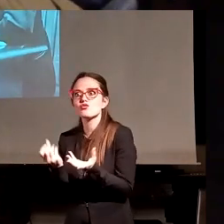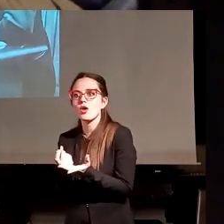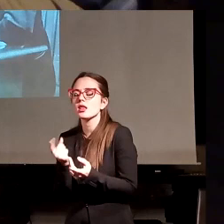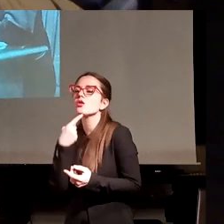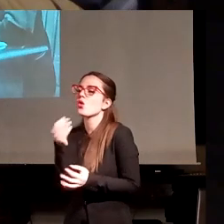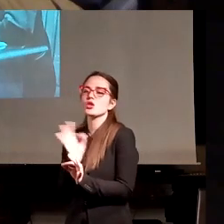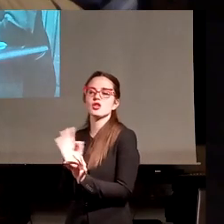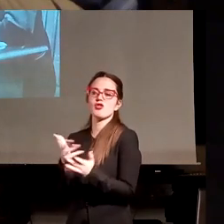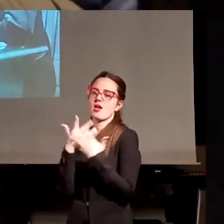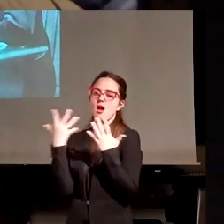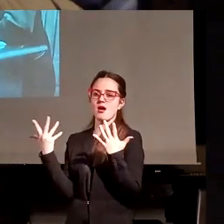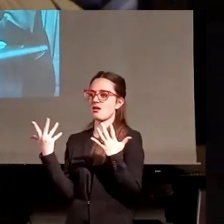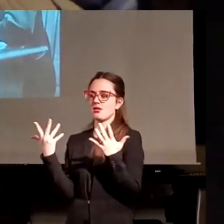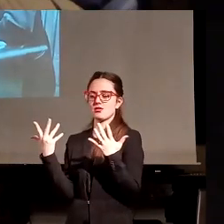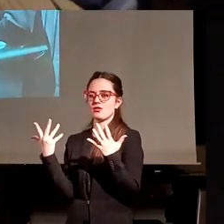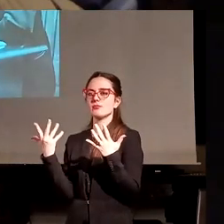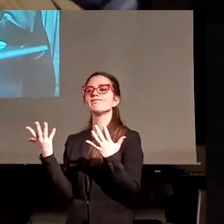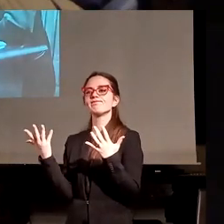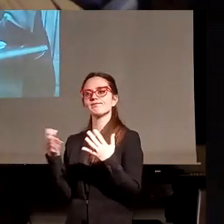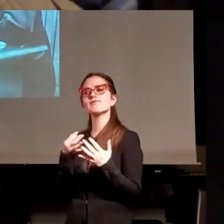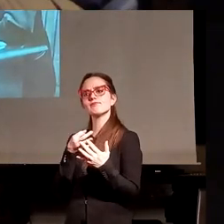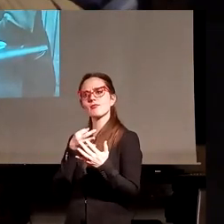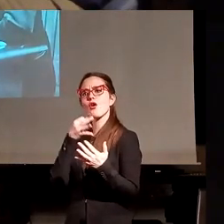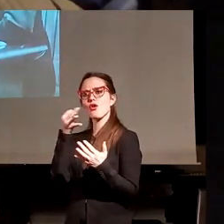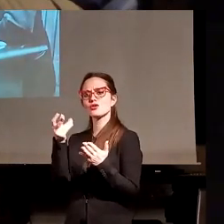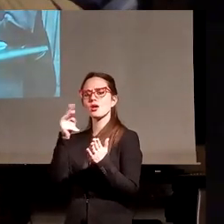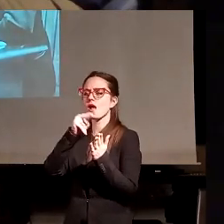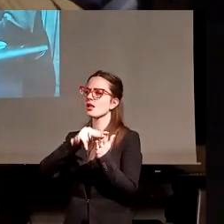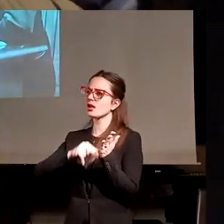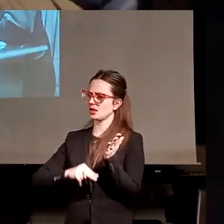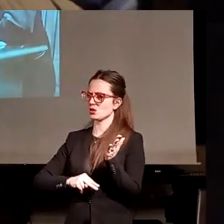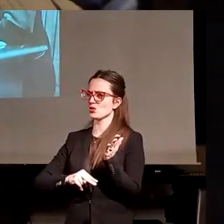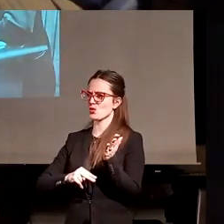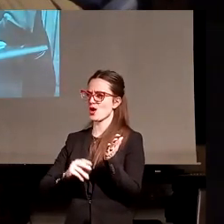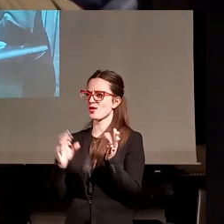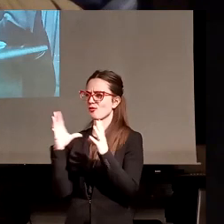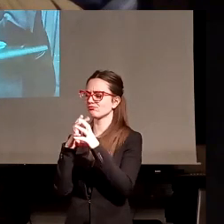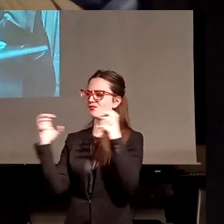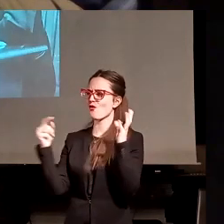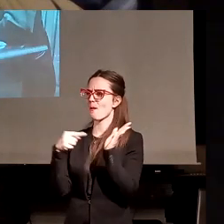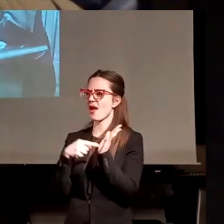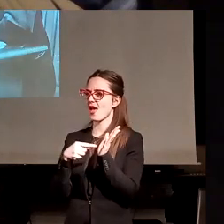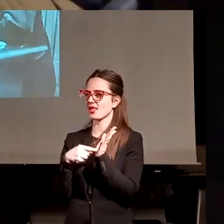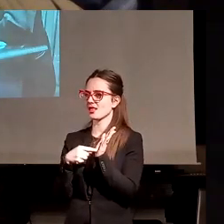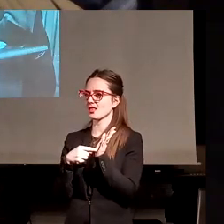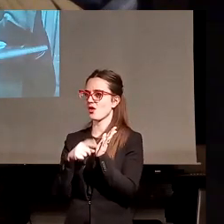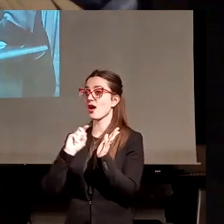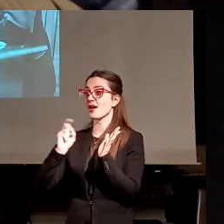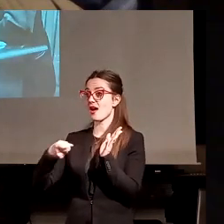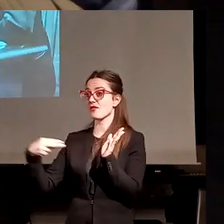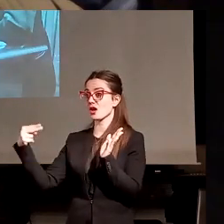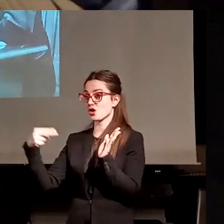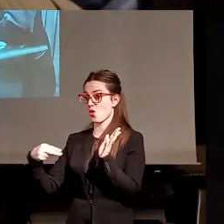ecco a questo proposito vi suggerisco la lettura di uno dei più straordinari fumetti graphic novel